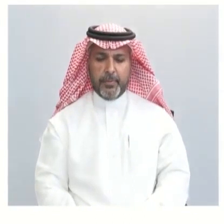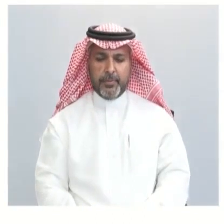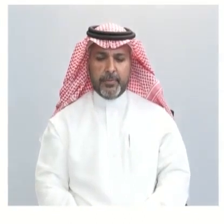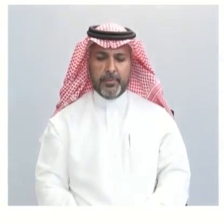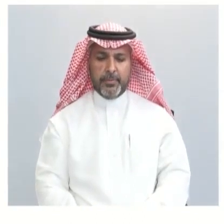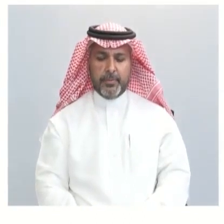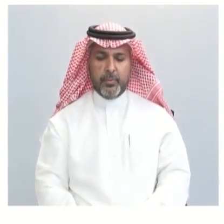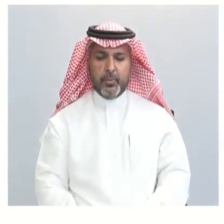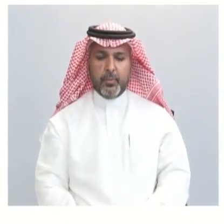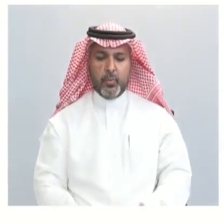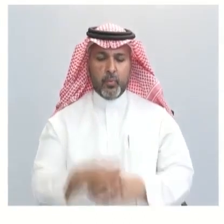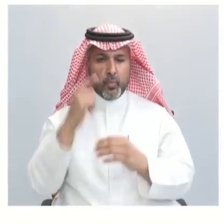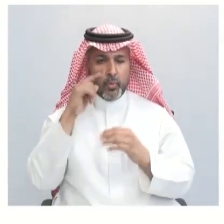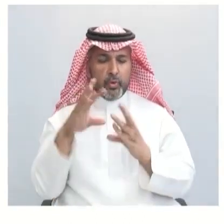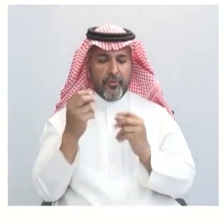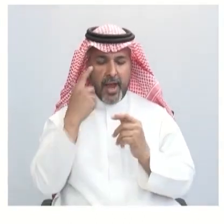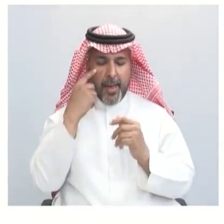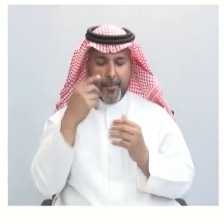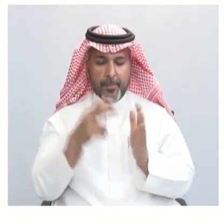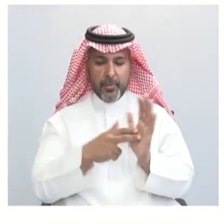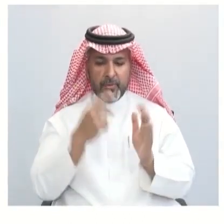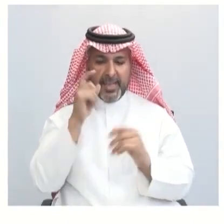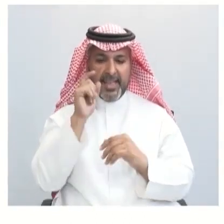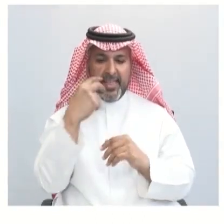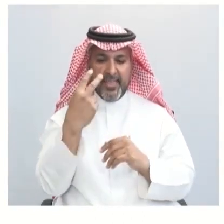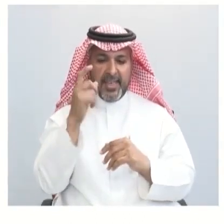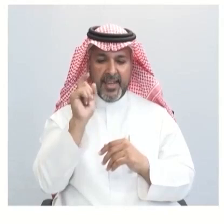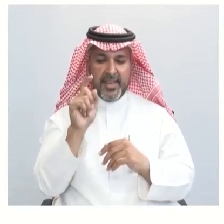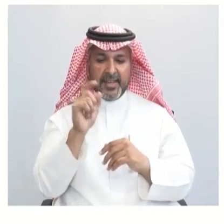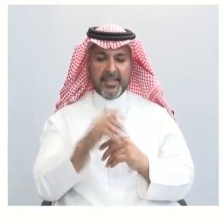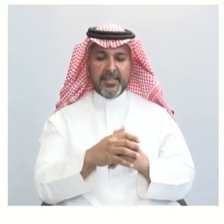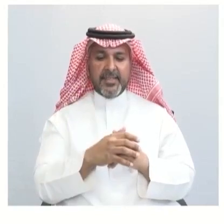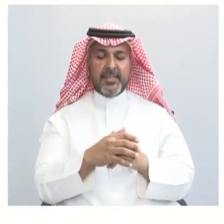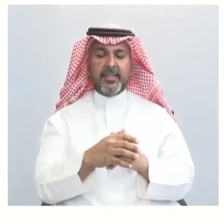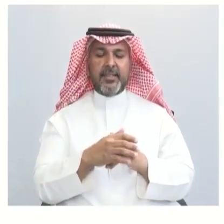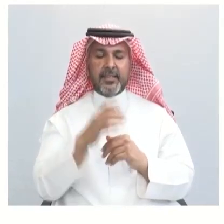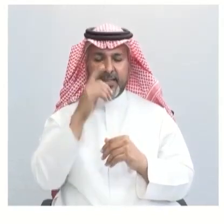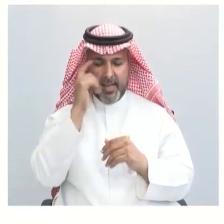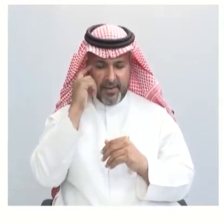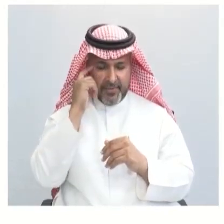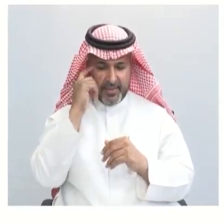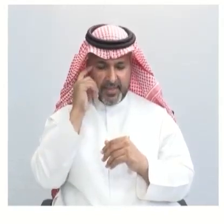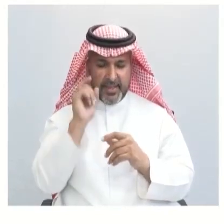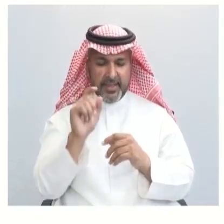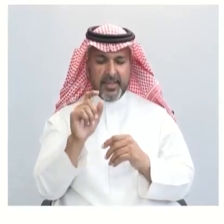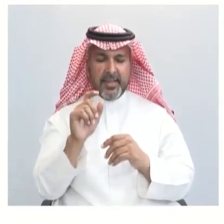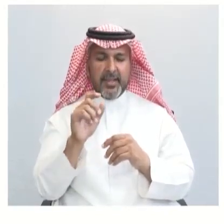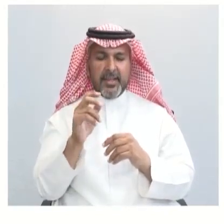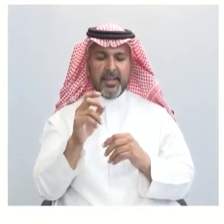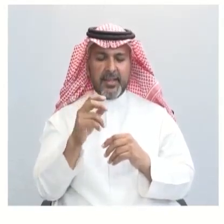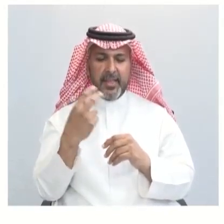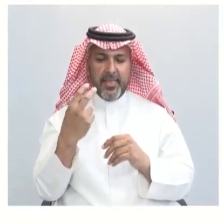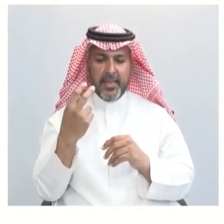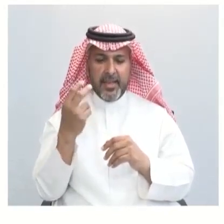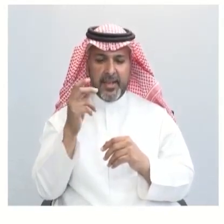ونحل معادله عادي اكس طلعت كم قيمتها سالب خ على ا معنا سالب خ على ا هي اللي راح تجعل